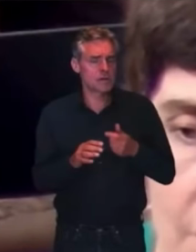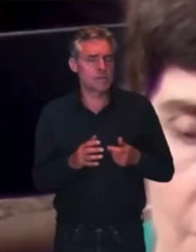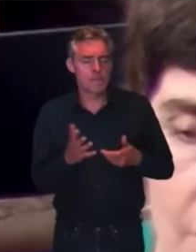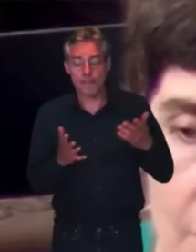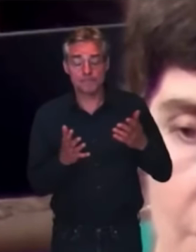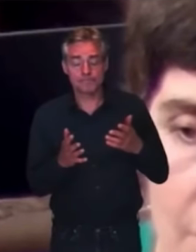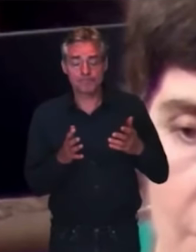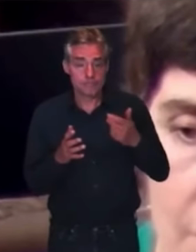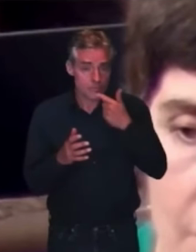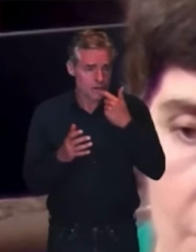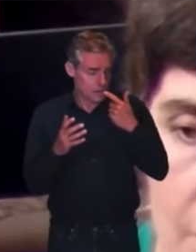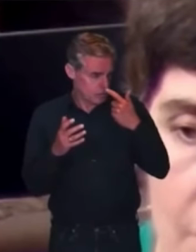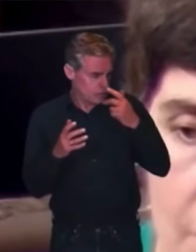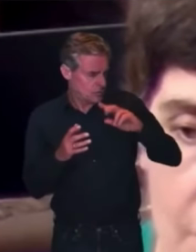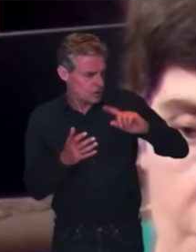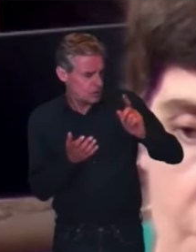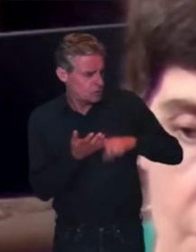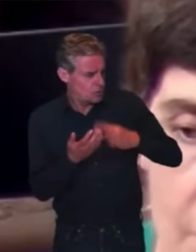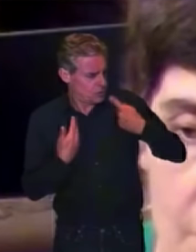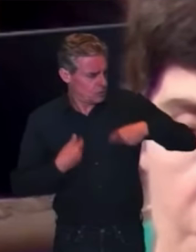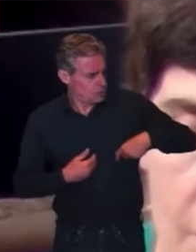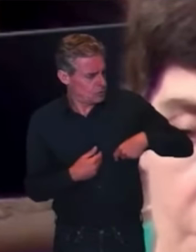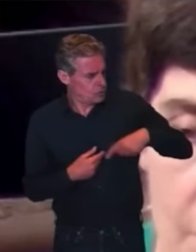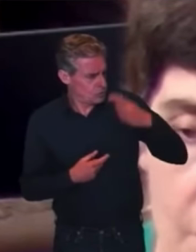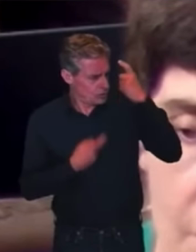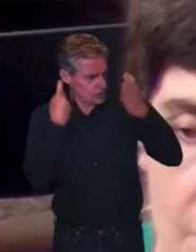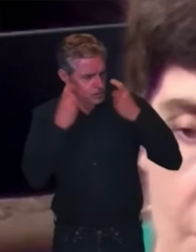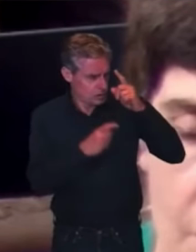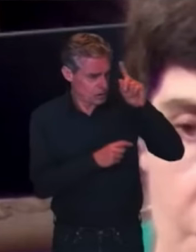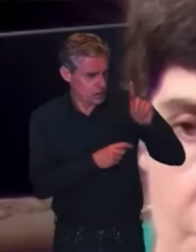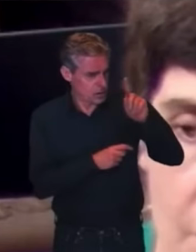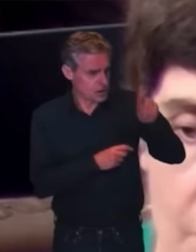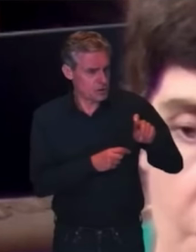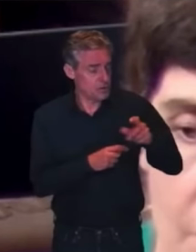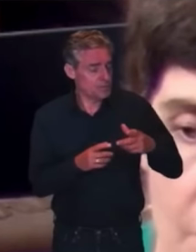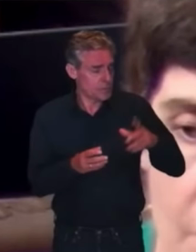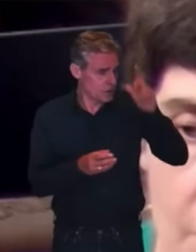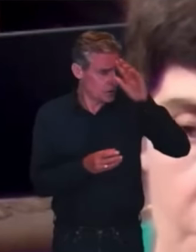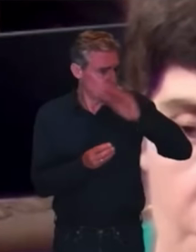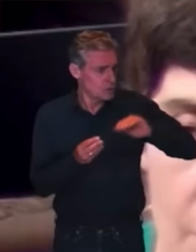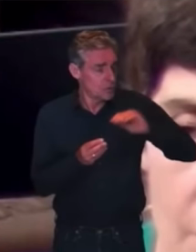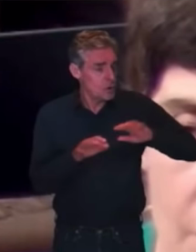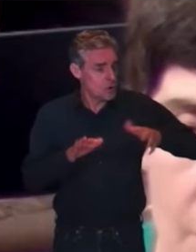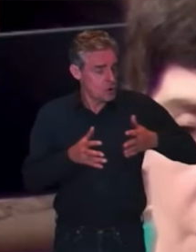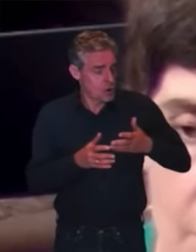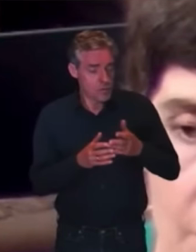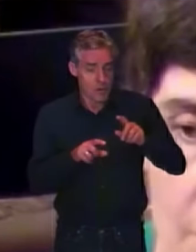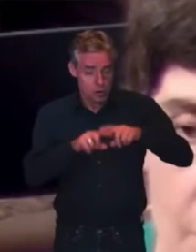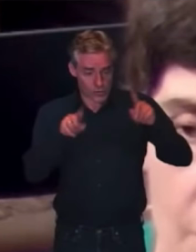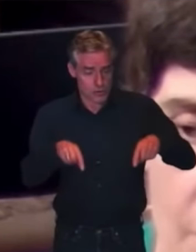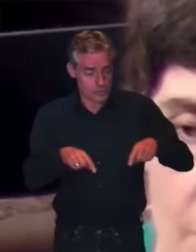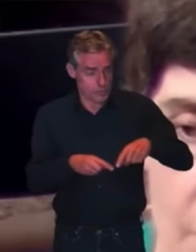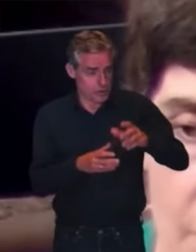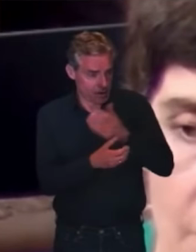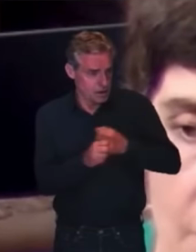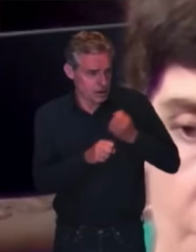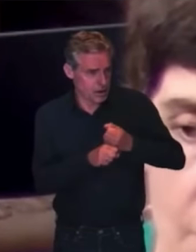Donc on est légitime à s'interroger. Et on s'interroge d'ailleurs sur la façon dont ce budget a été